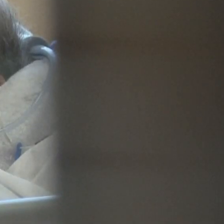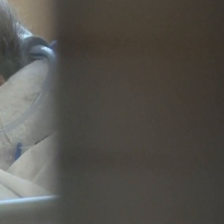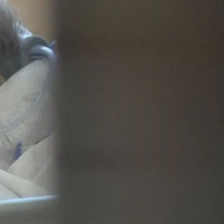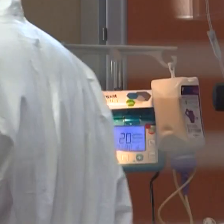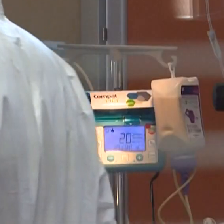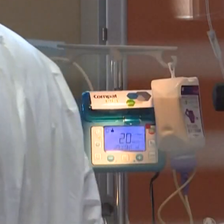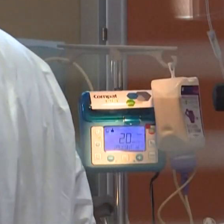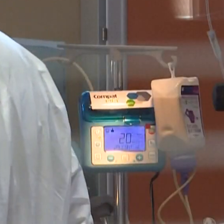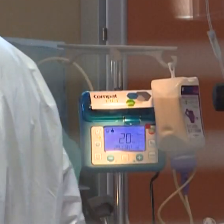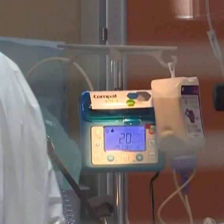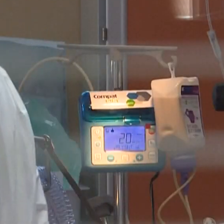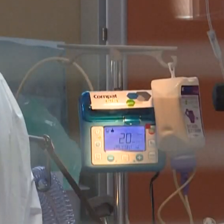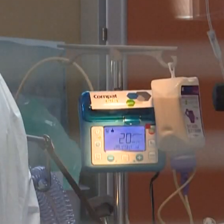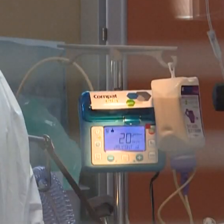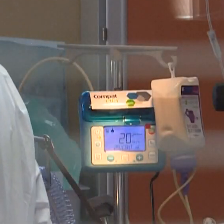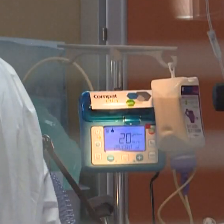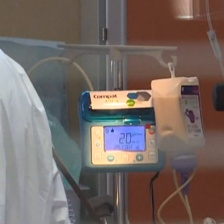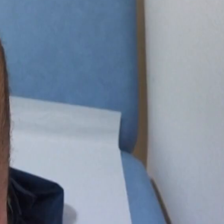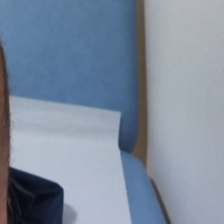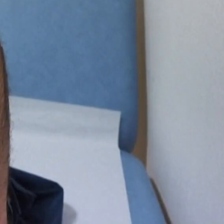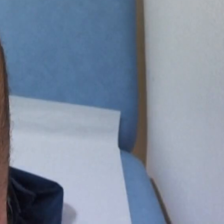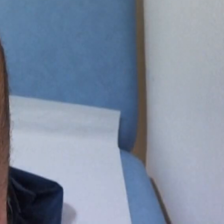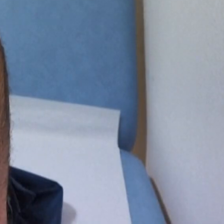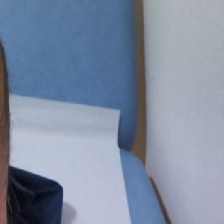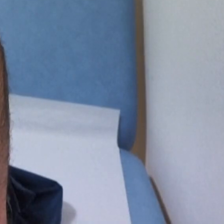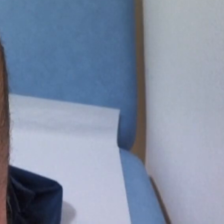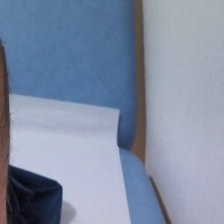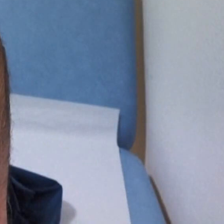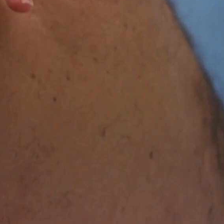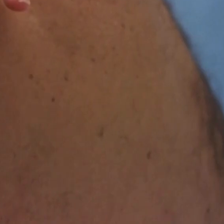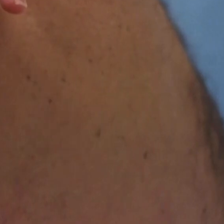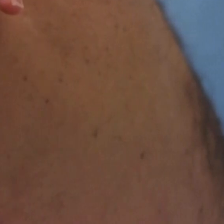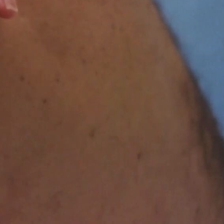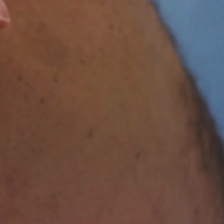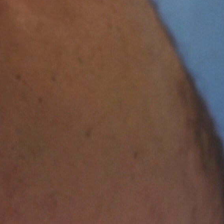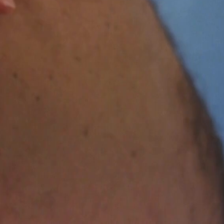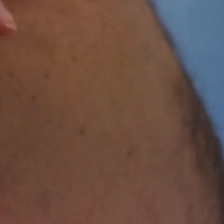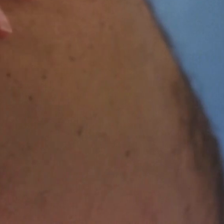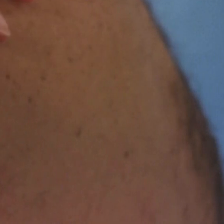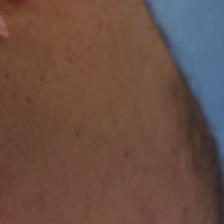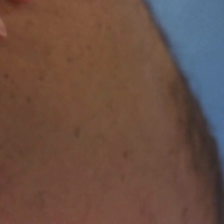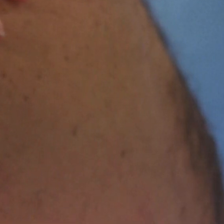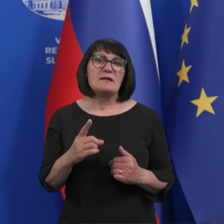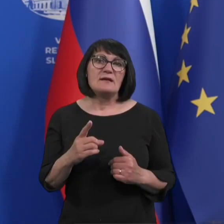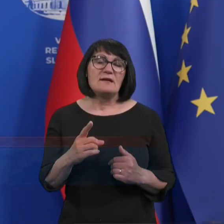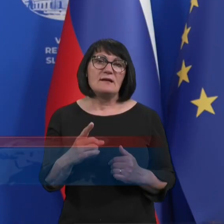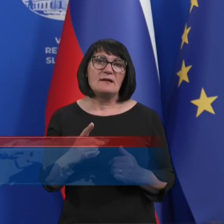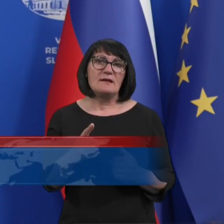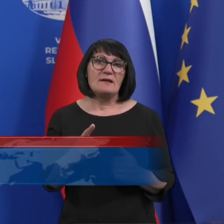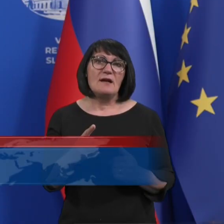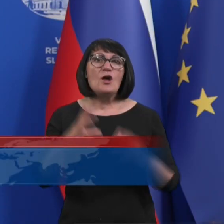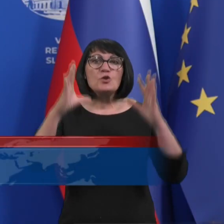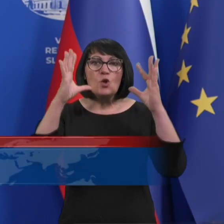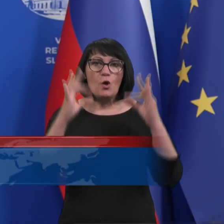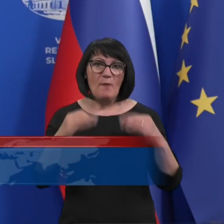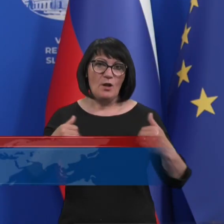okrevanja. Doseči moramo kolektivno imunost. Če hočemo biti res zaščiteni, mora biti ta imunost globalna.